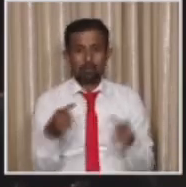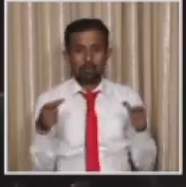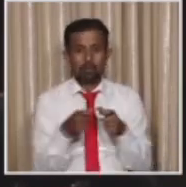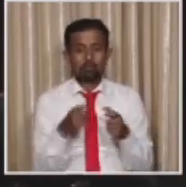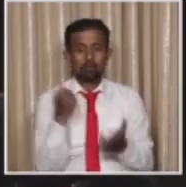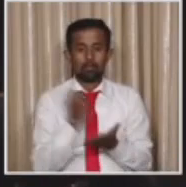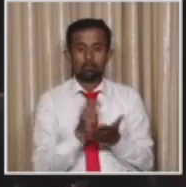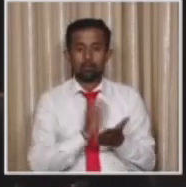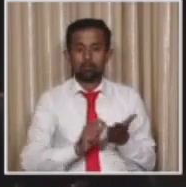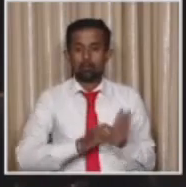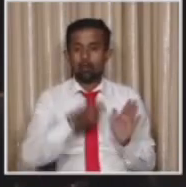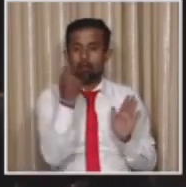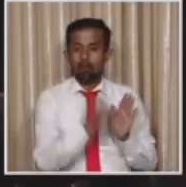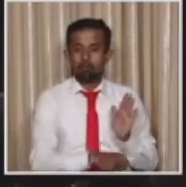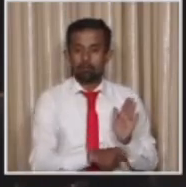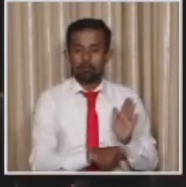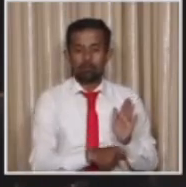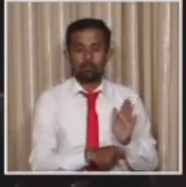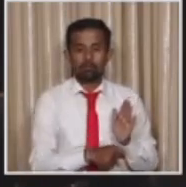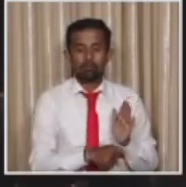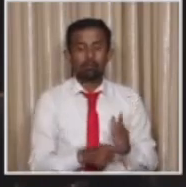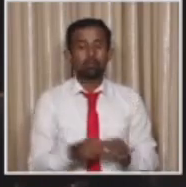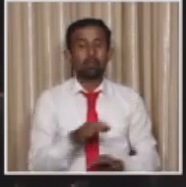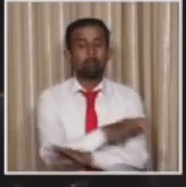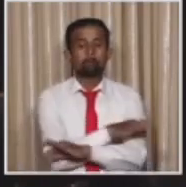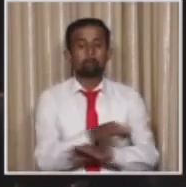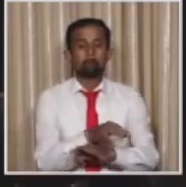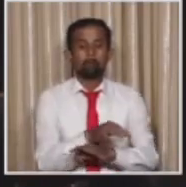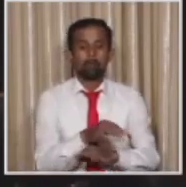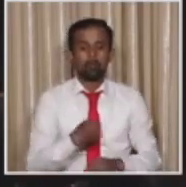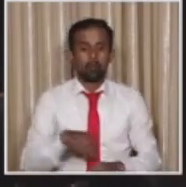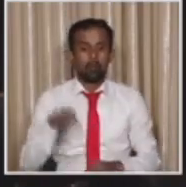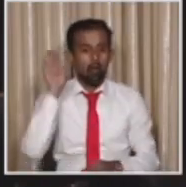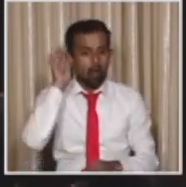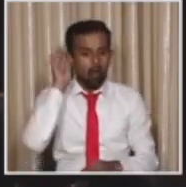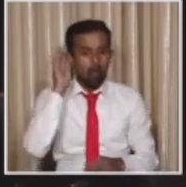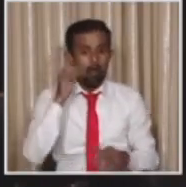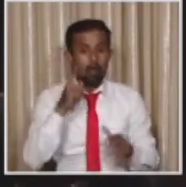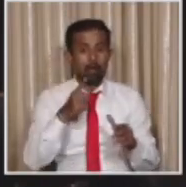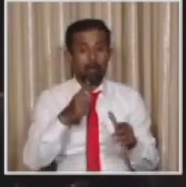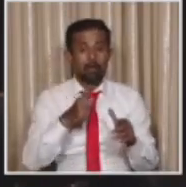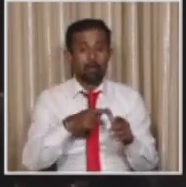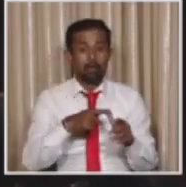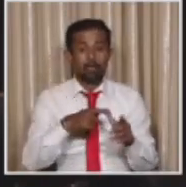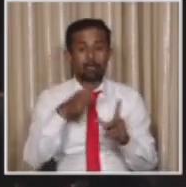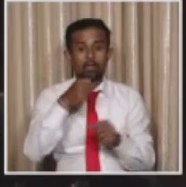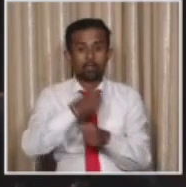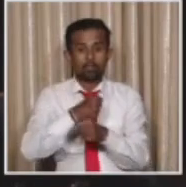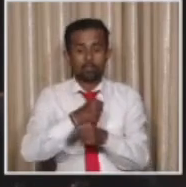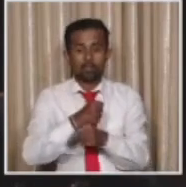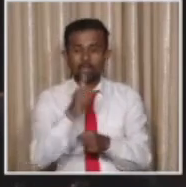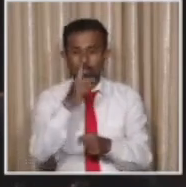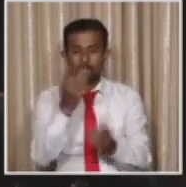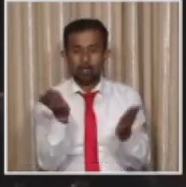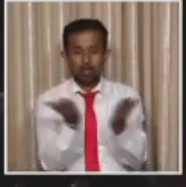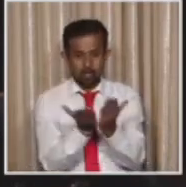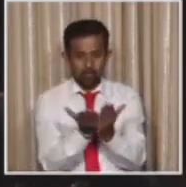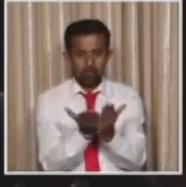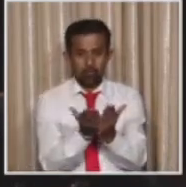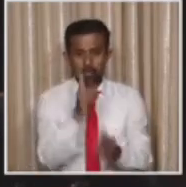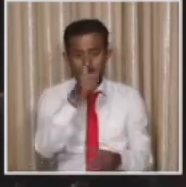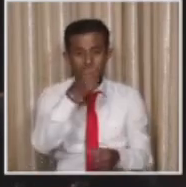කැබිනට් පත්‍රිකාව අස්සම් කරමු. මොනවද අරන් තියෙන පියවර? මම අහනවා AG ඩිපාර්ට්මන්ට් එකෙන් එක ඩොකියුමන්ට් එකක්.